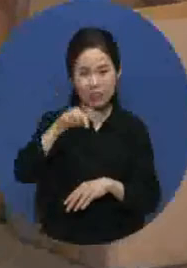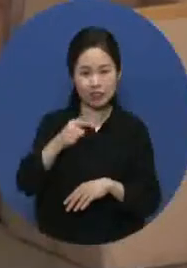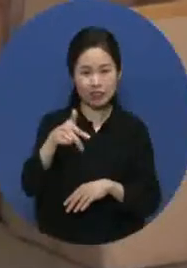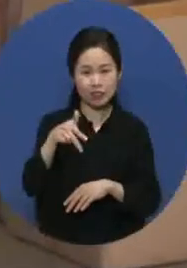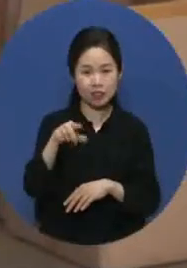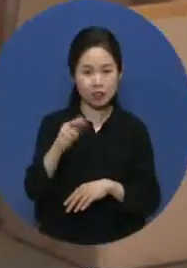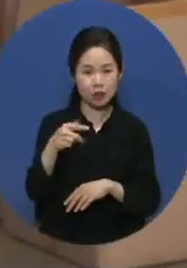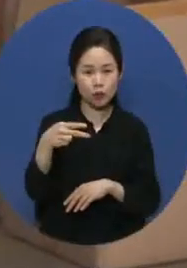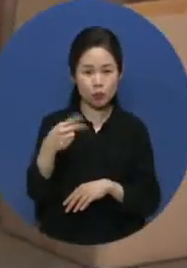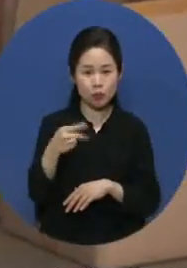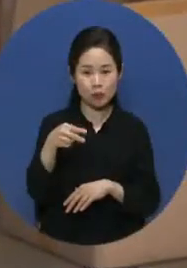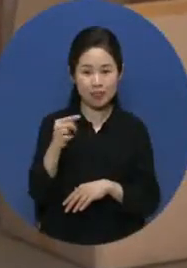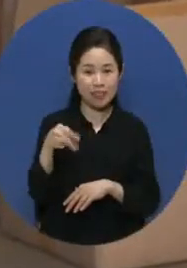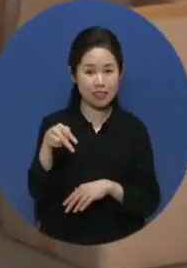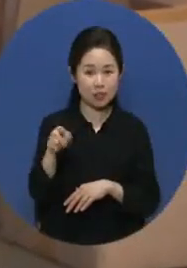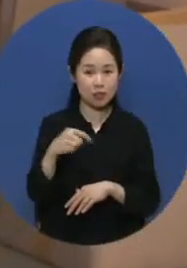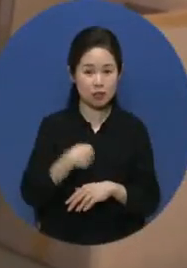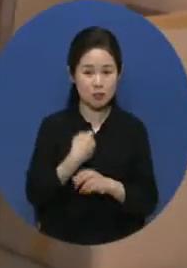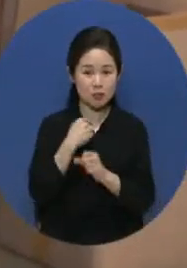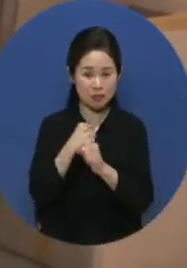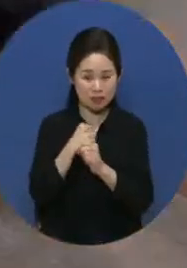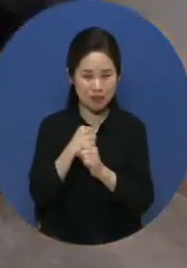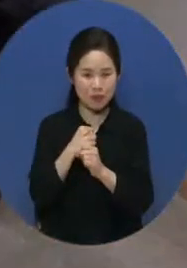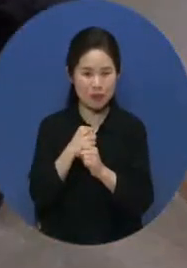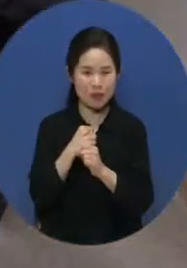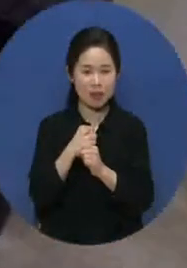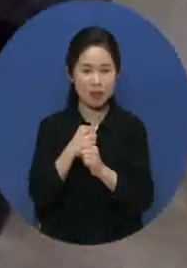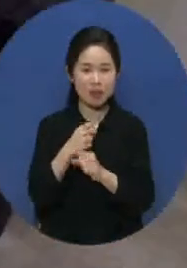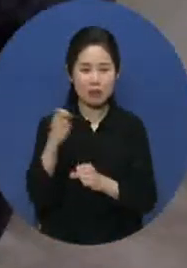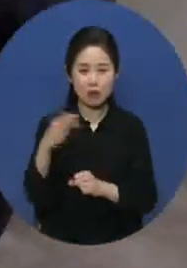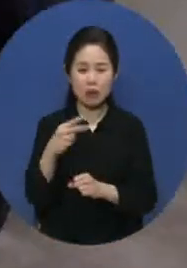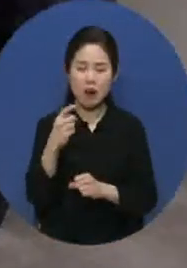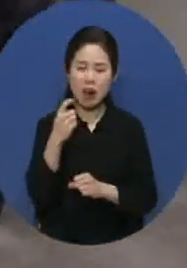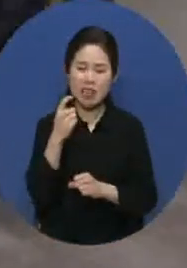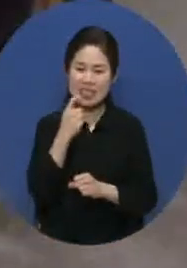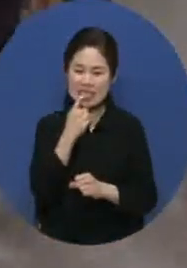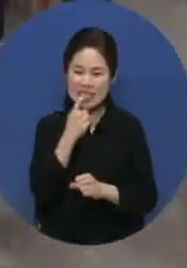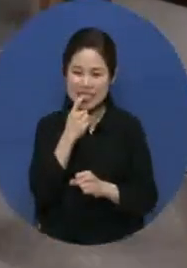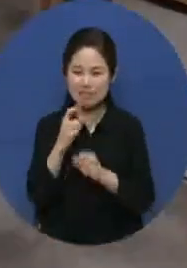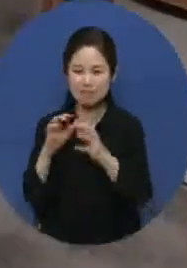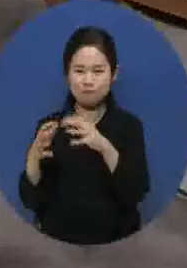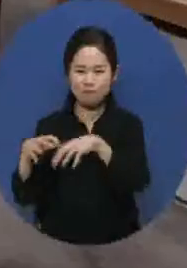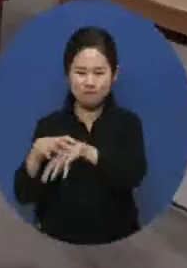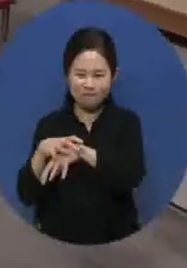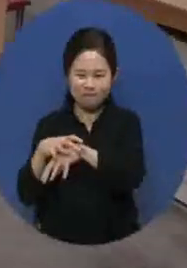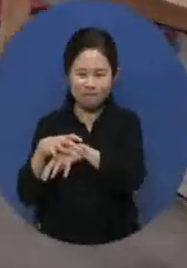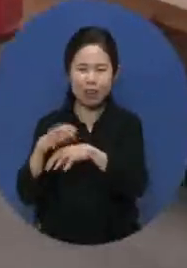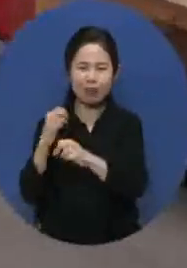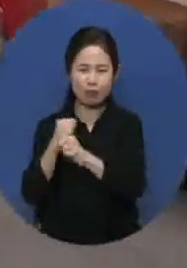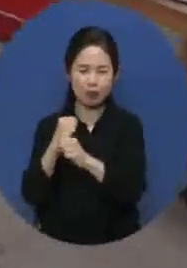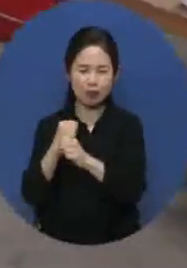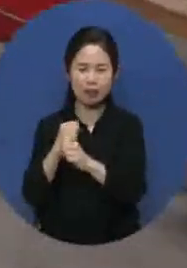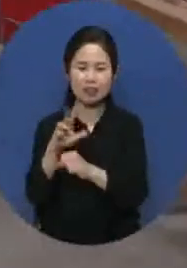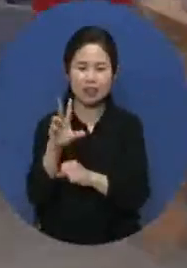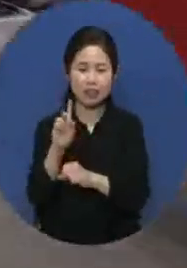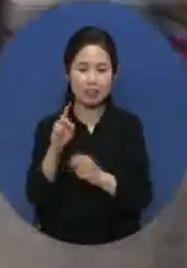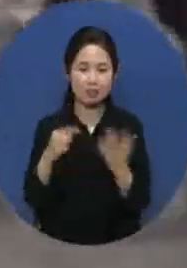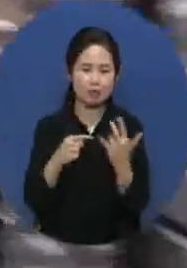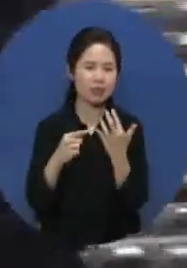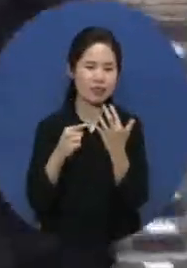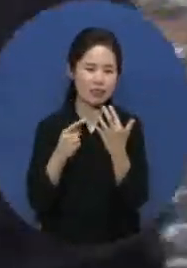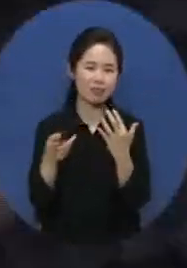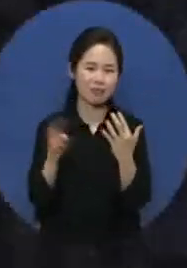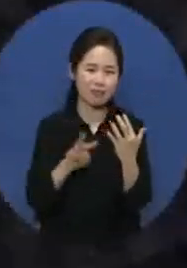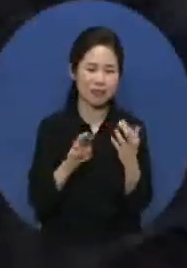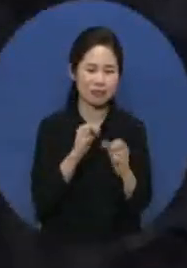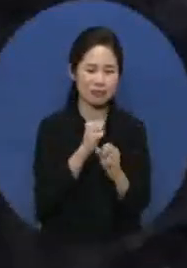개발하고 석고 모델링 절차는 3D 프린팅으로 대체했는데요. 여기에 다른 전자의수에서는 볼